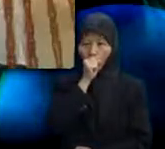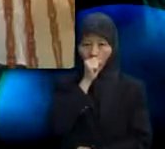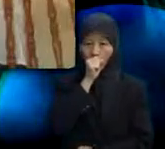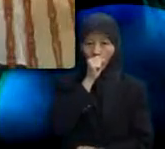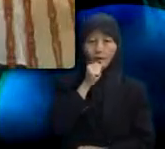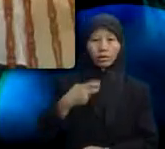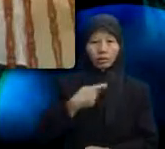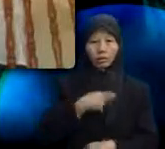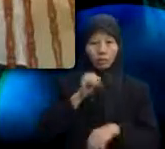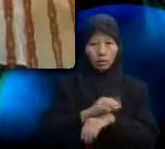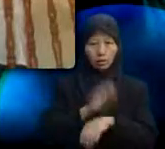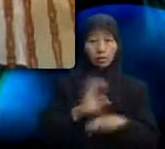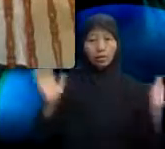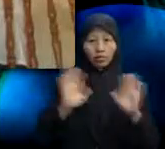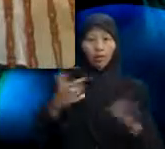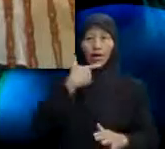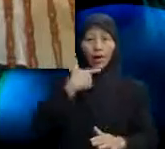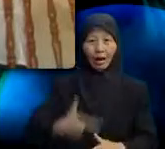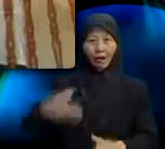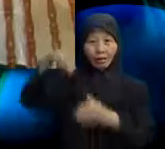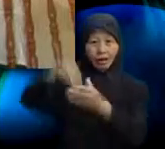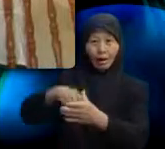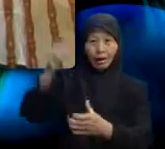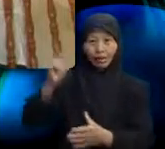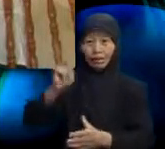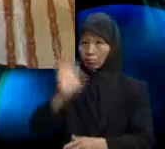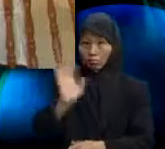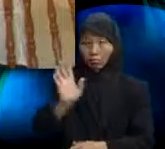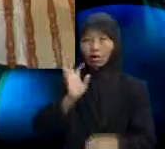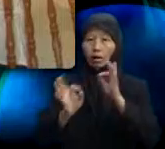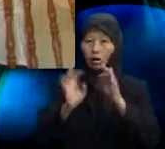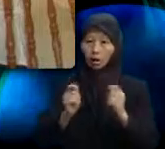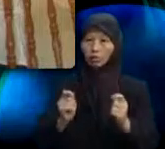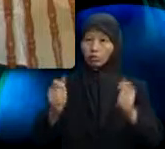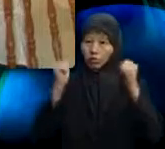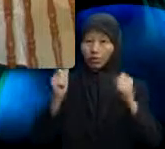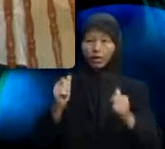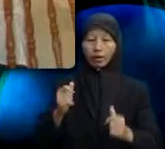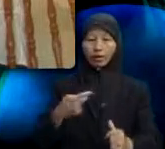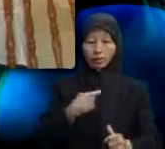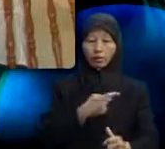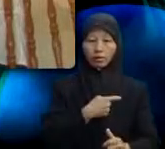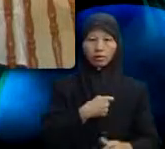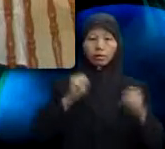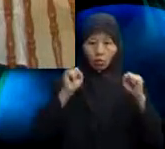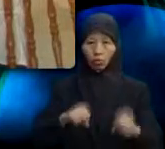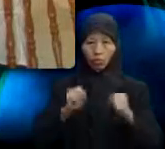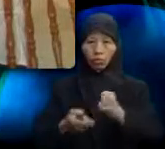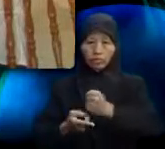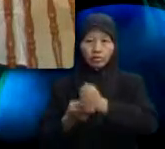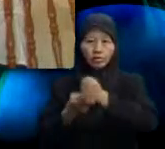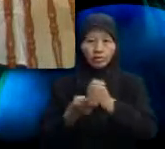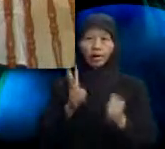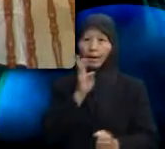juga dinasihatkan supaya tidak terlalu lama berada di bilik air. Kalau cepat, kita juga